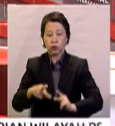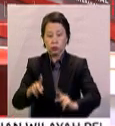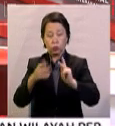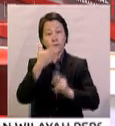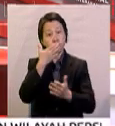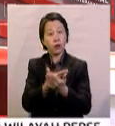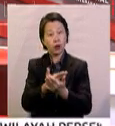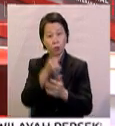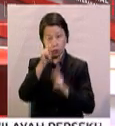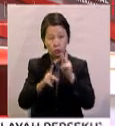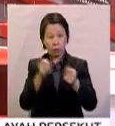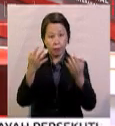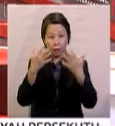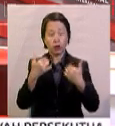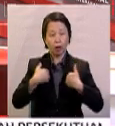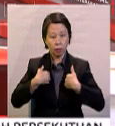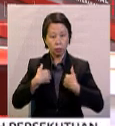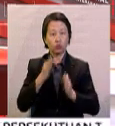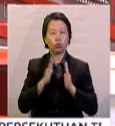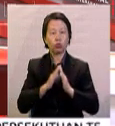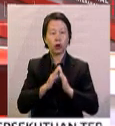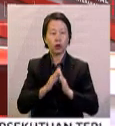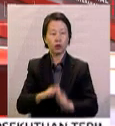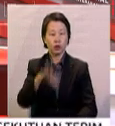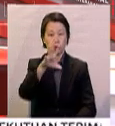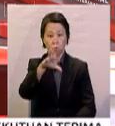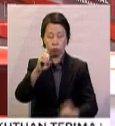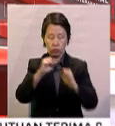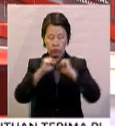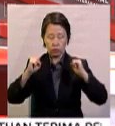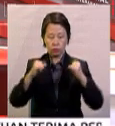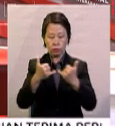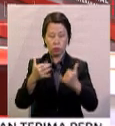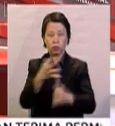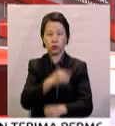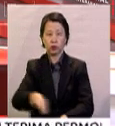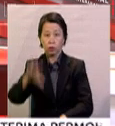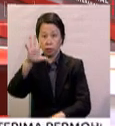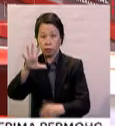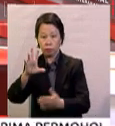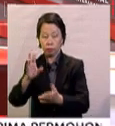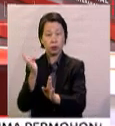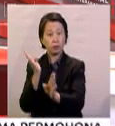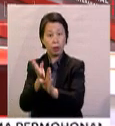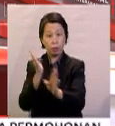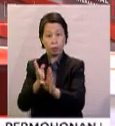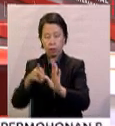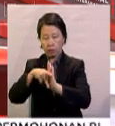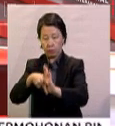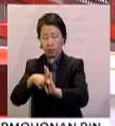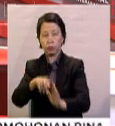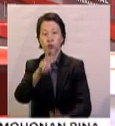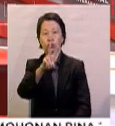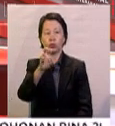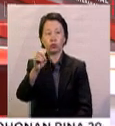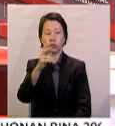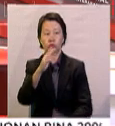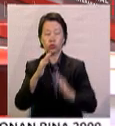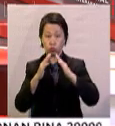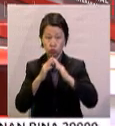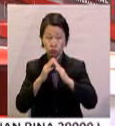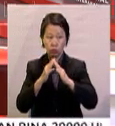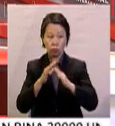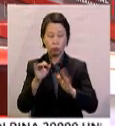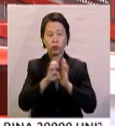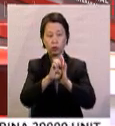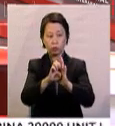terbaik kepada orang ramai memiliki rumah. Lebih 50 syarikat pemaju serta 5 institusi kewangan mempamerkan 20,000 unit rumah